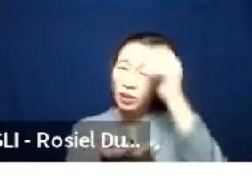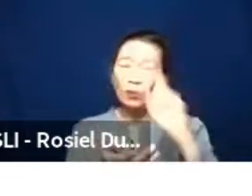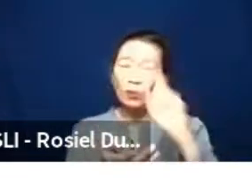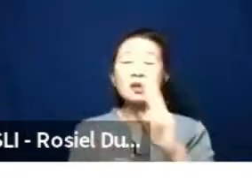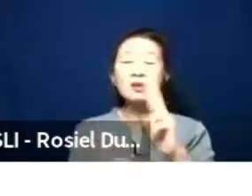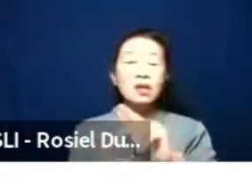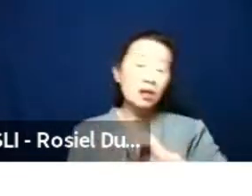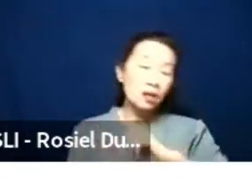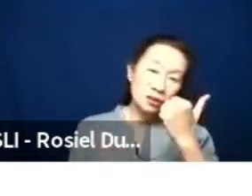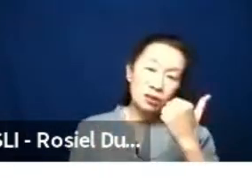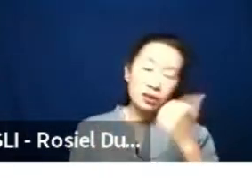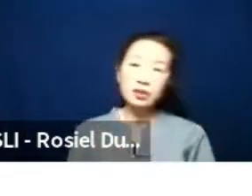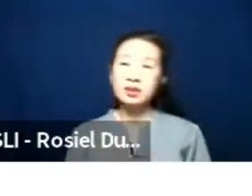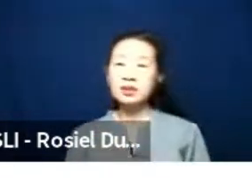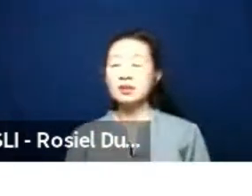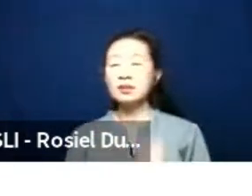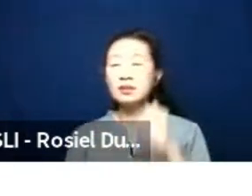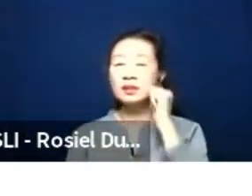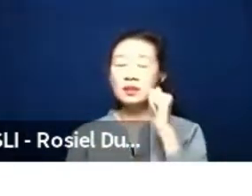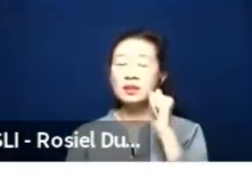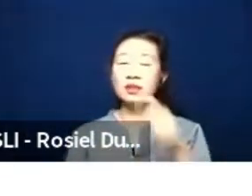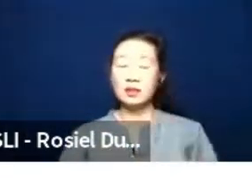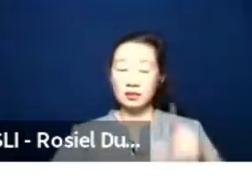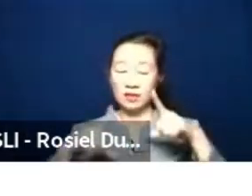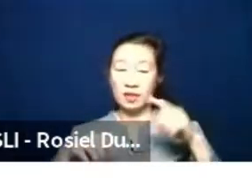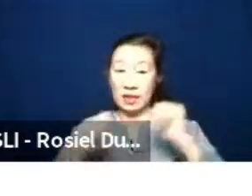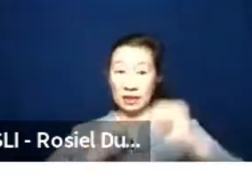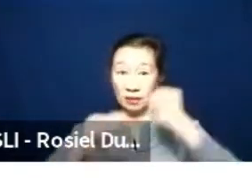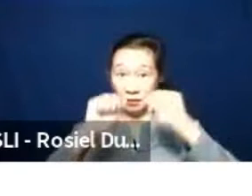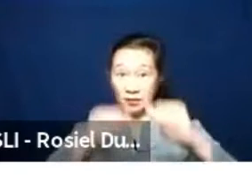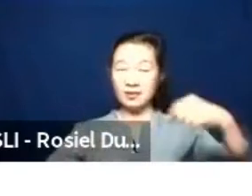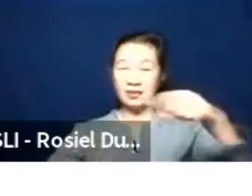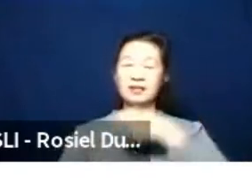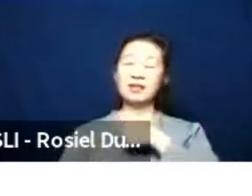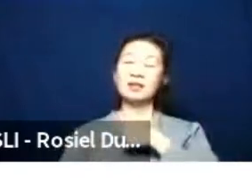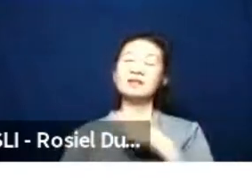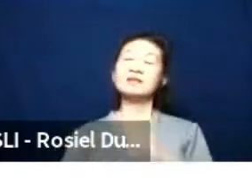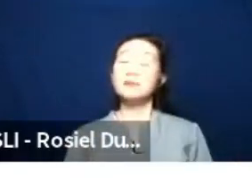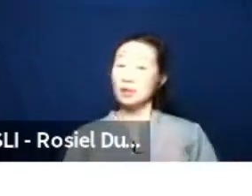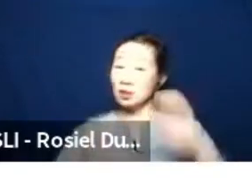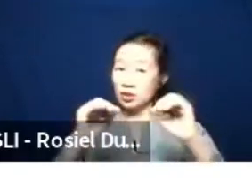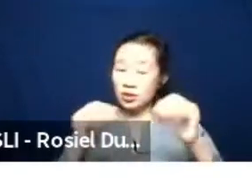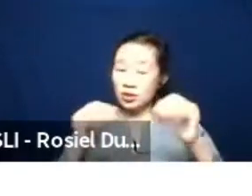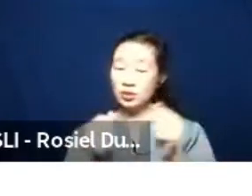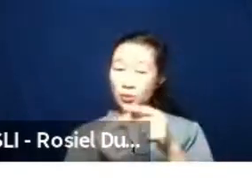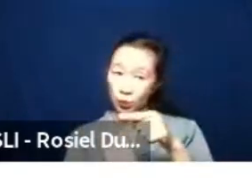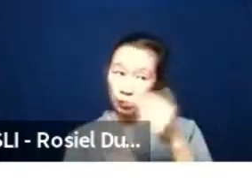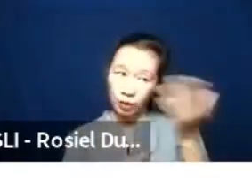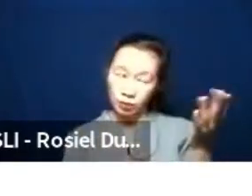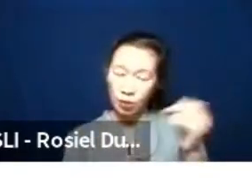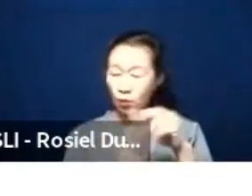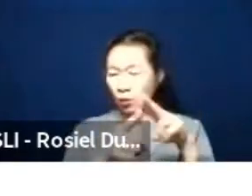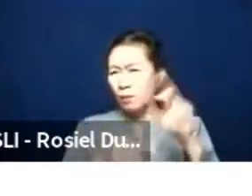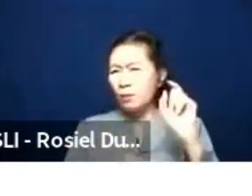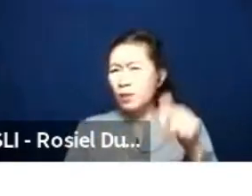yung ibang daily living activities na pwede natin ituro sa kanya, no? Or